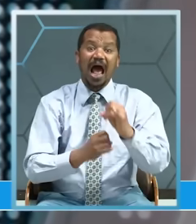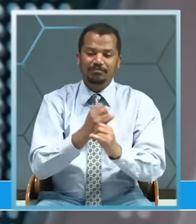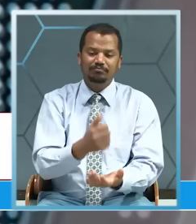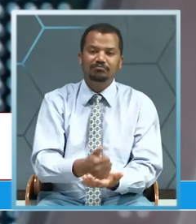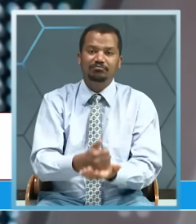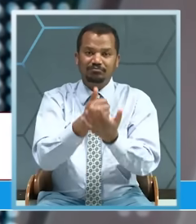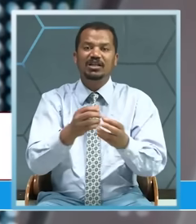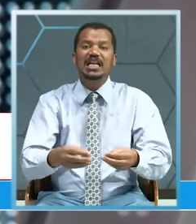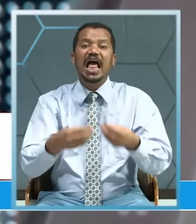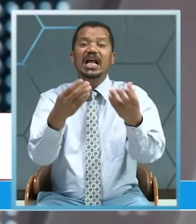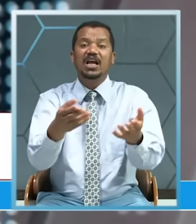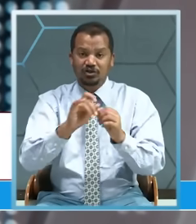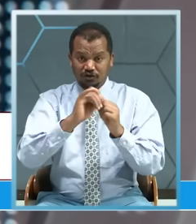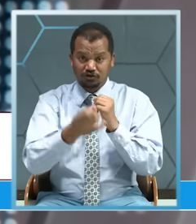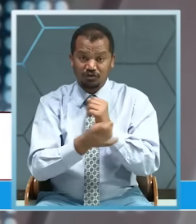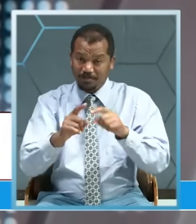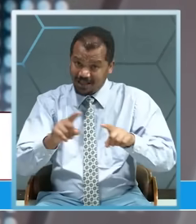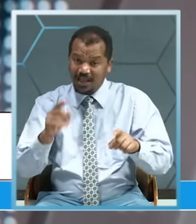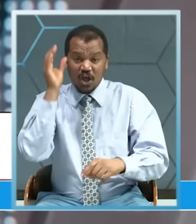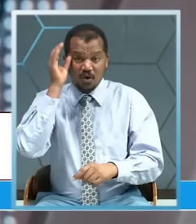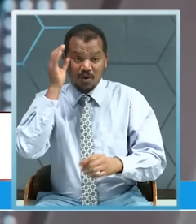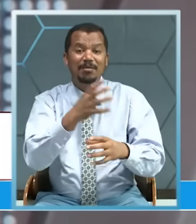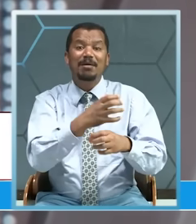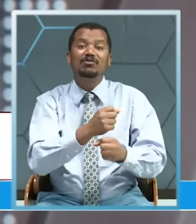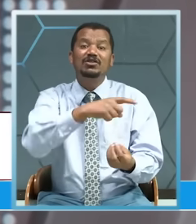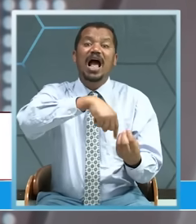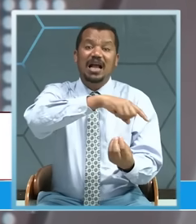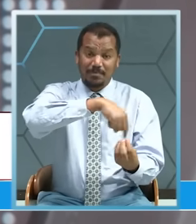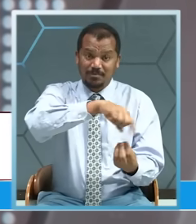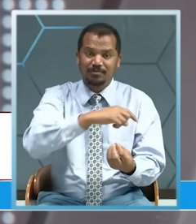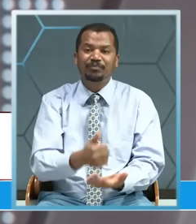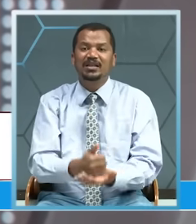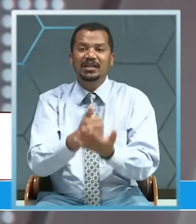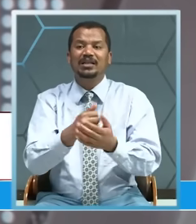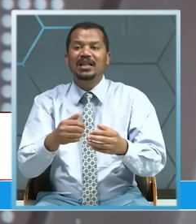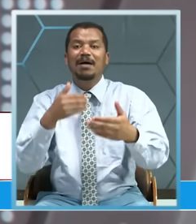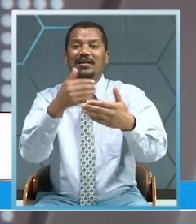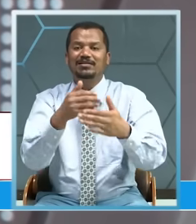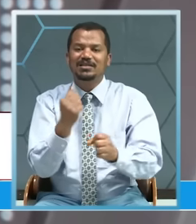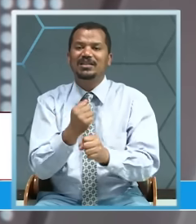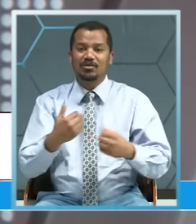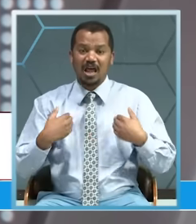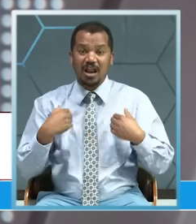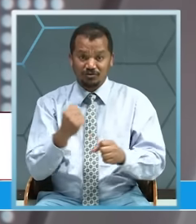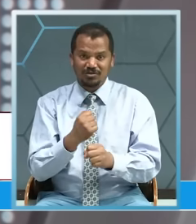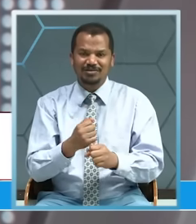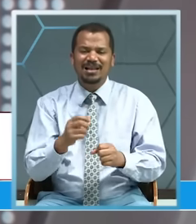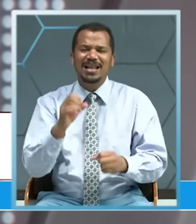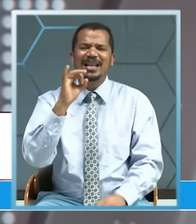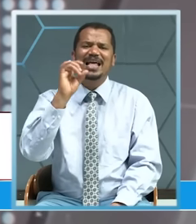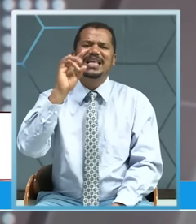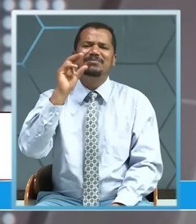ዓለም አቀፍ የእርዳታ ለጋሽ ድርጅቶች በተለይም ህወሓት በያዛቸው አካባቢዎች እርዳታን ለማድረስ እየሰሩት ያለው